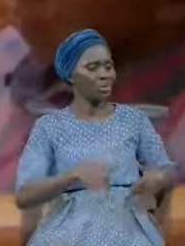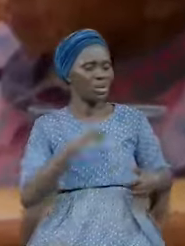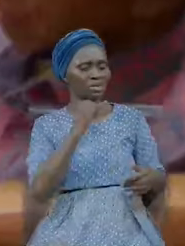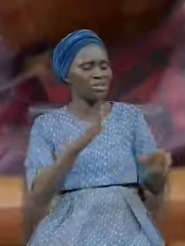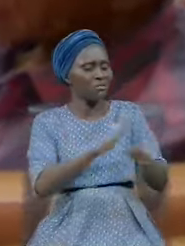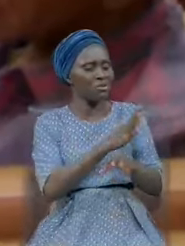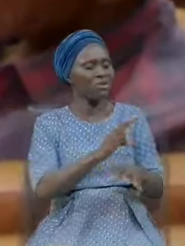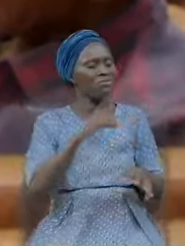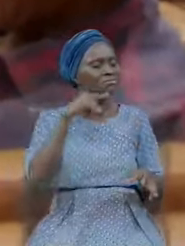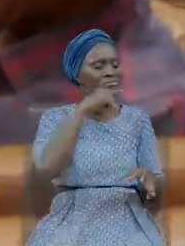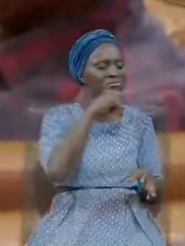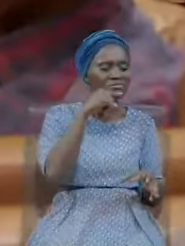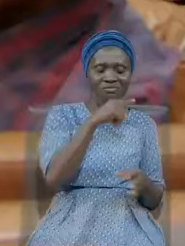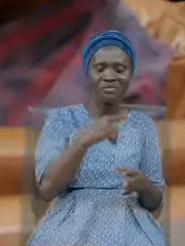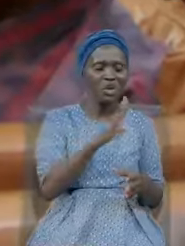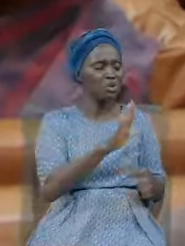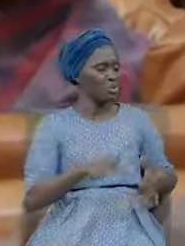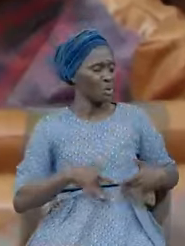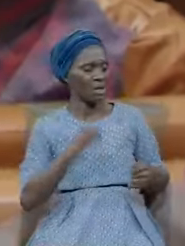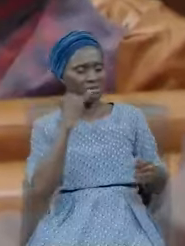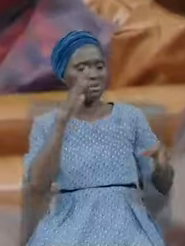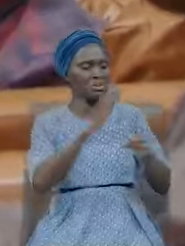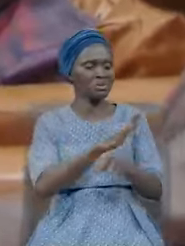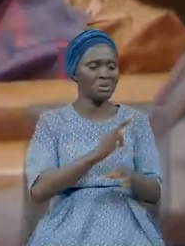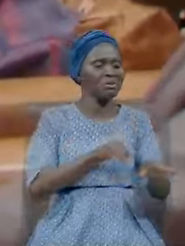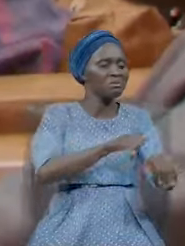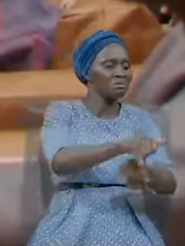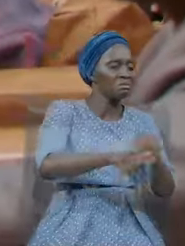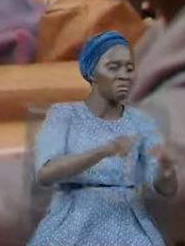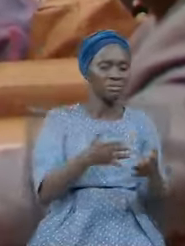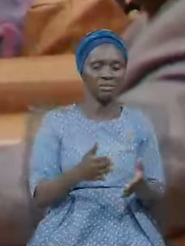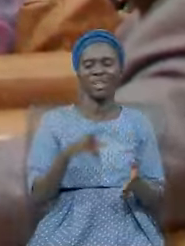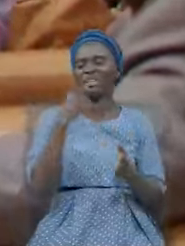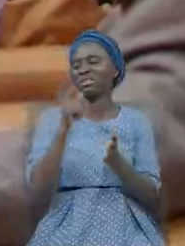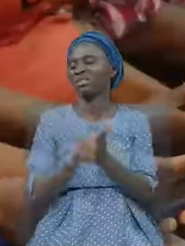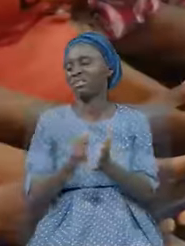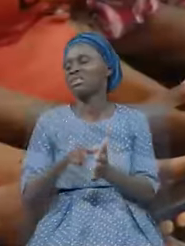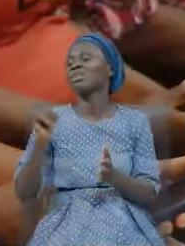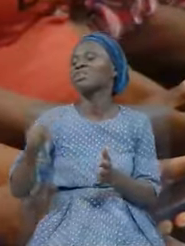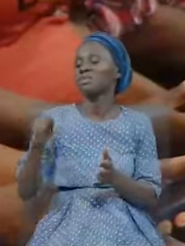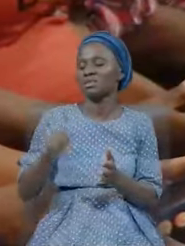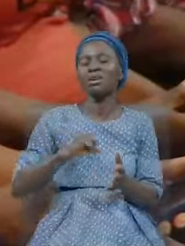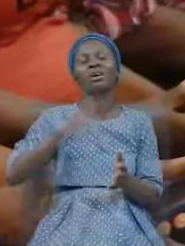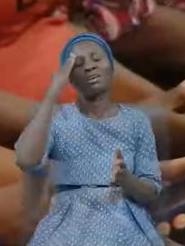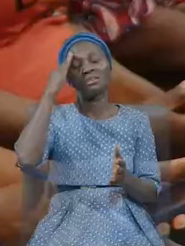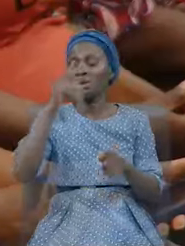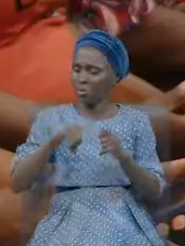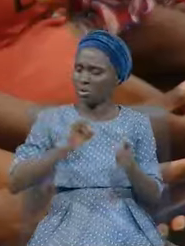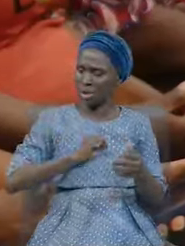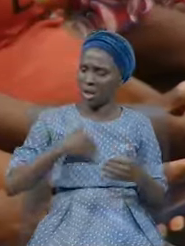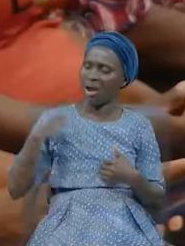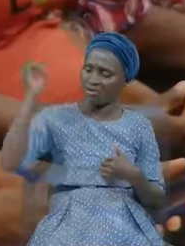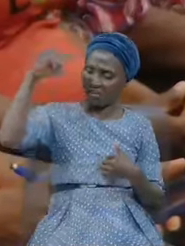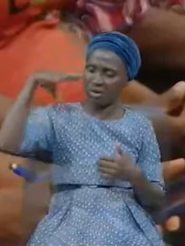remplie de vice votre VI est remplie de mauvais oui oui oui oui mais faut pas me joiter j'ai la grâce